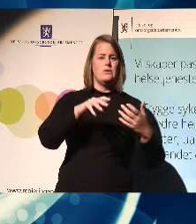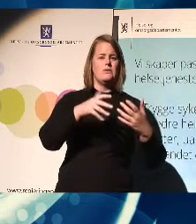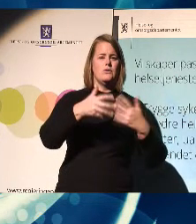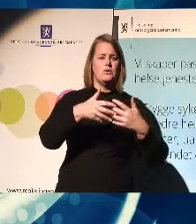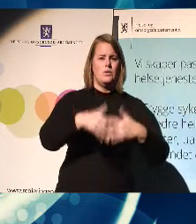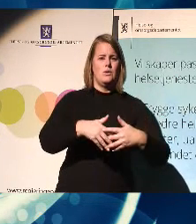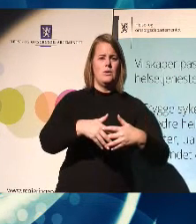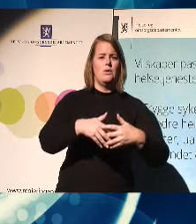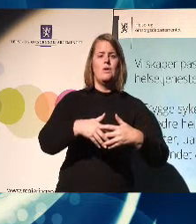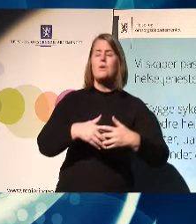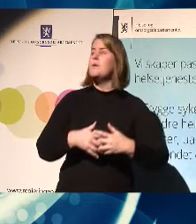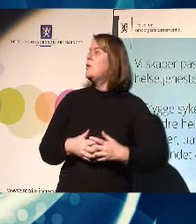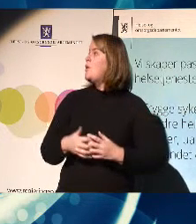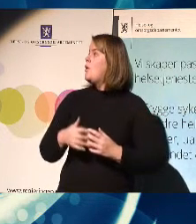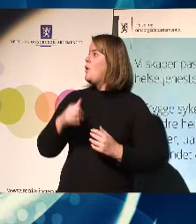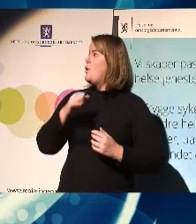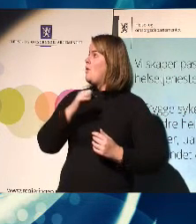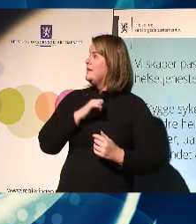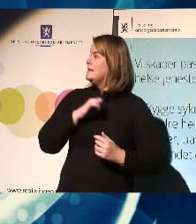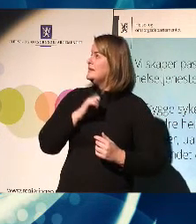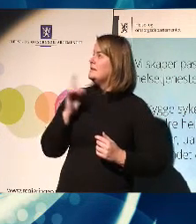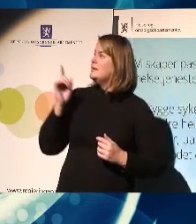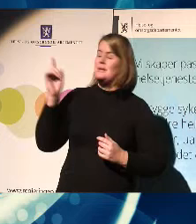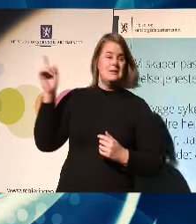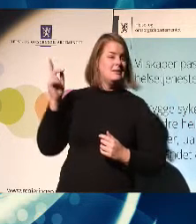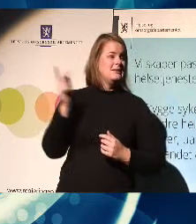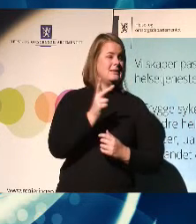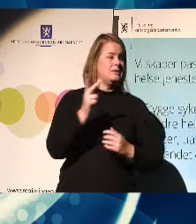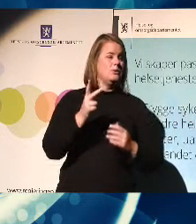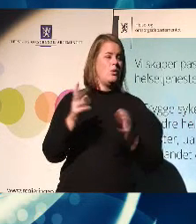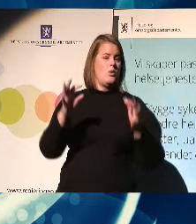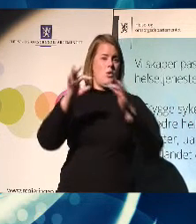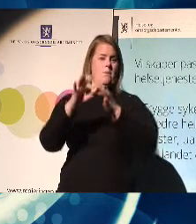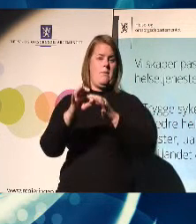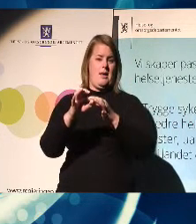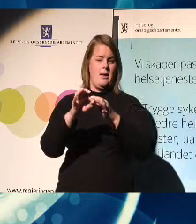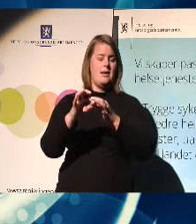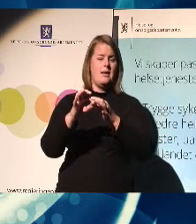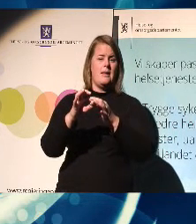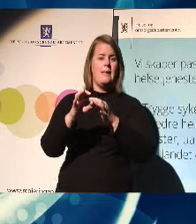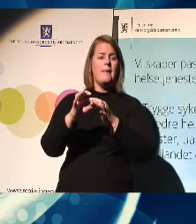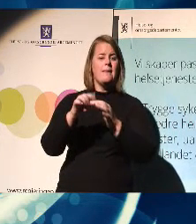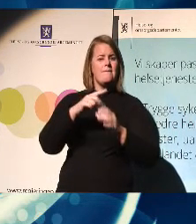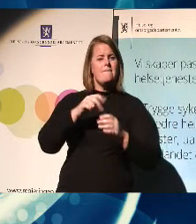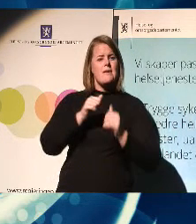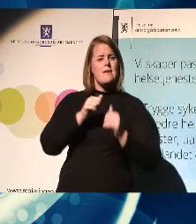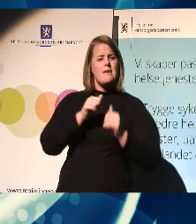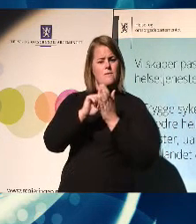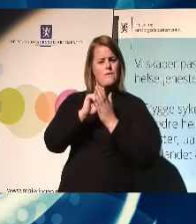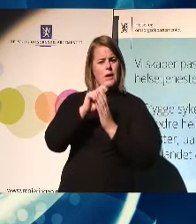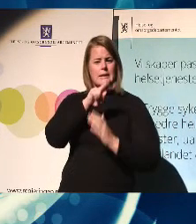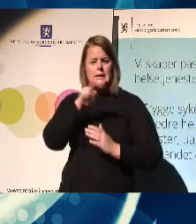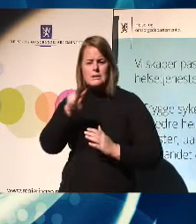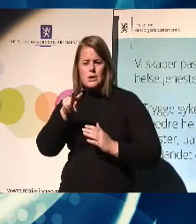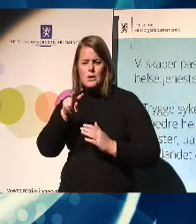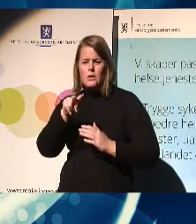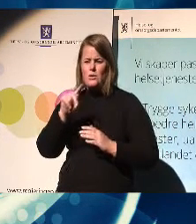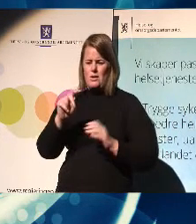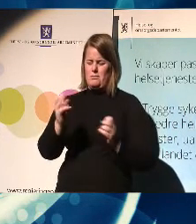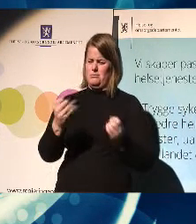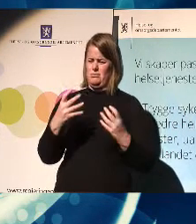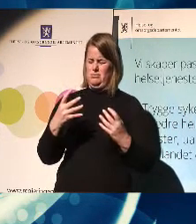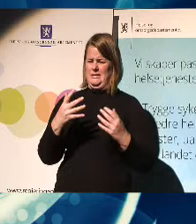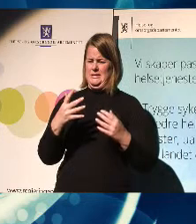i stort. Og hvis du kobler de sammen, og som dere kanskje husker, så fører vi også tilsyn, så får man et litt dystert